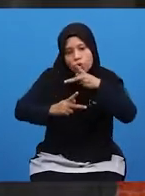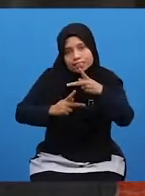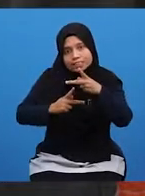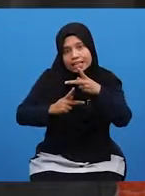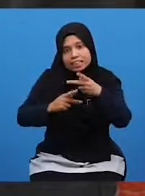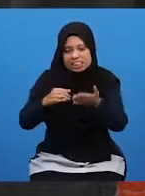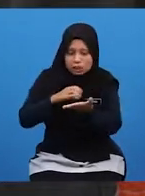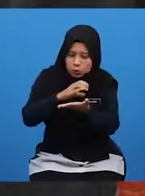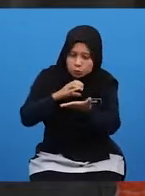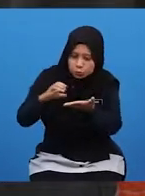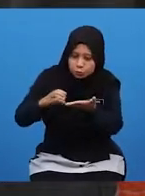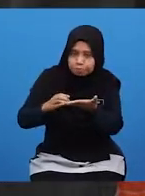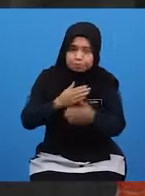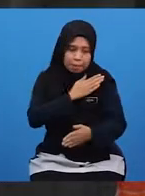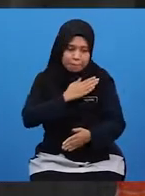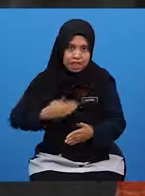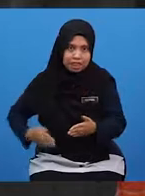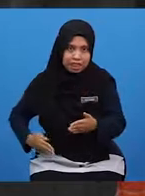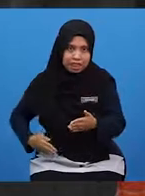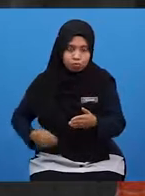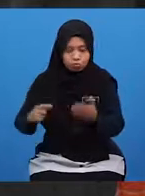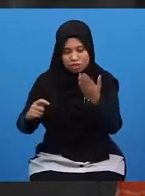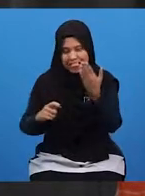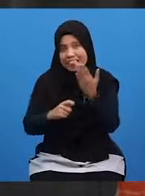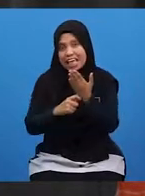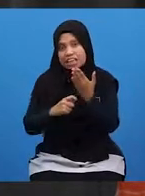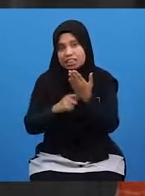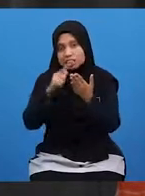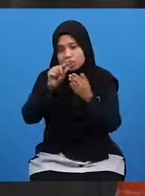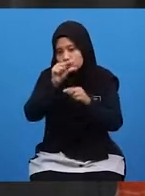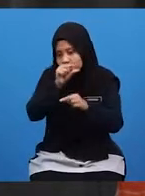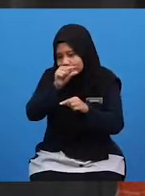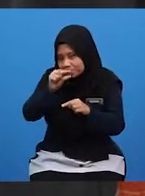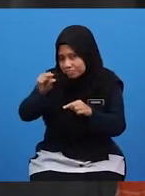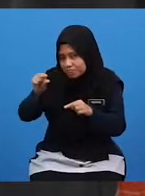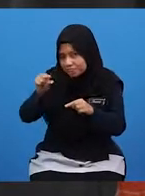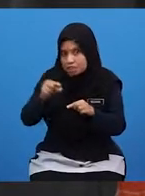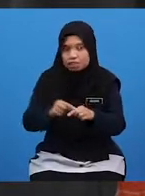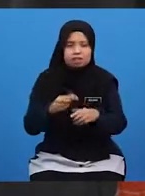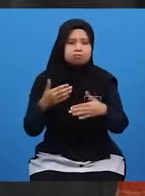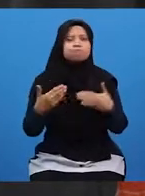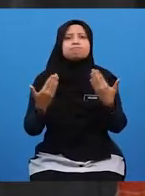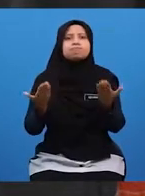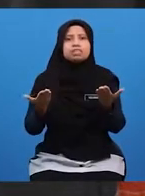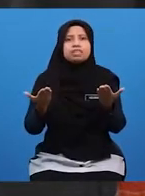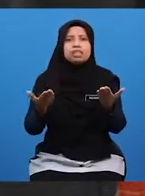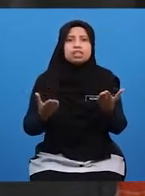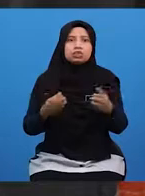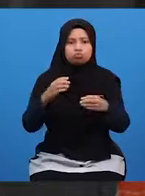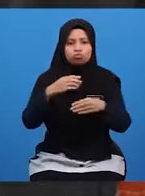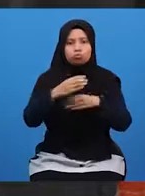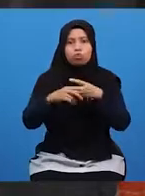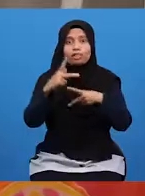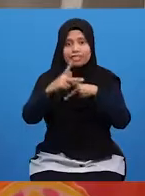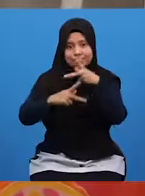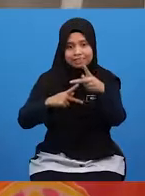mencanting batik lukis teknik satu lapis. Apa ya proses mencanting batik lukis satu